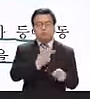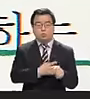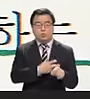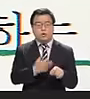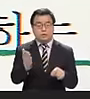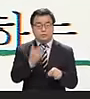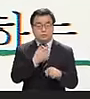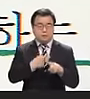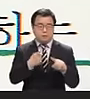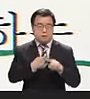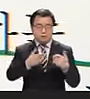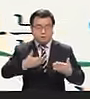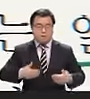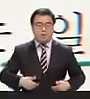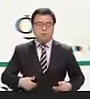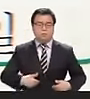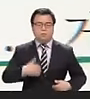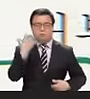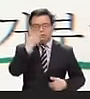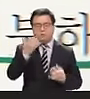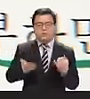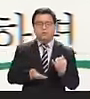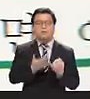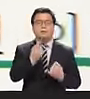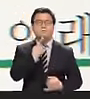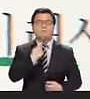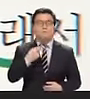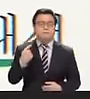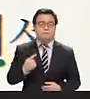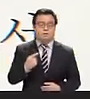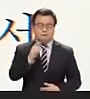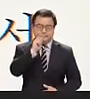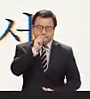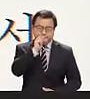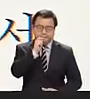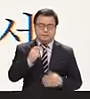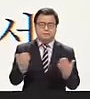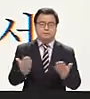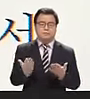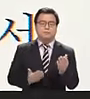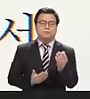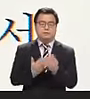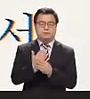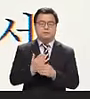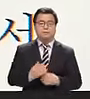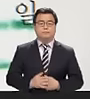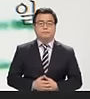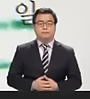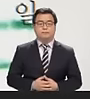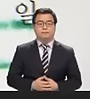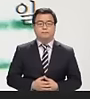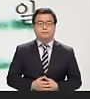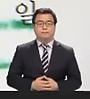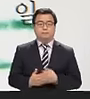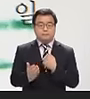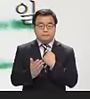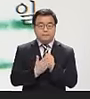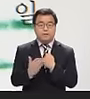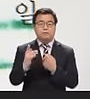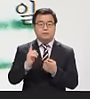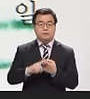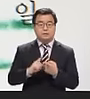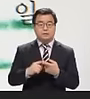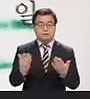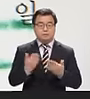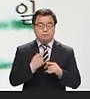되고 성추행을 당했다 해도 침묵할 수밖에 없는 상황이 곧잘 벌어집니다. 때문에 근무 평정을